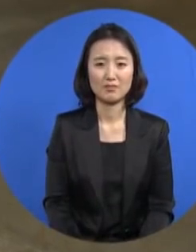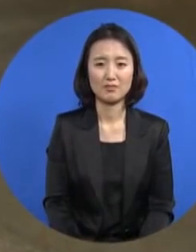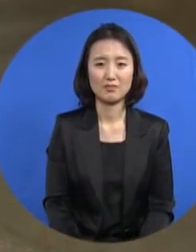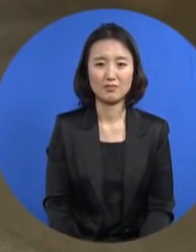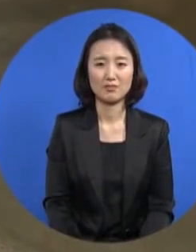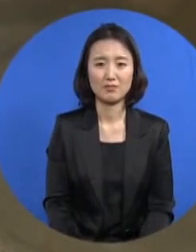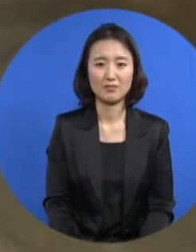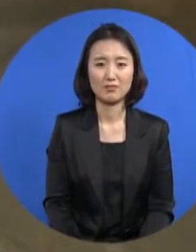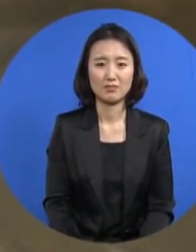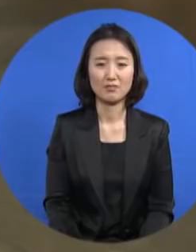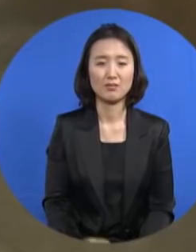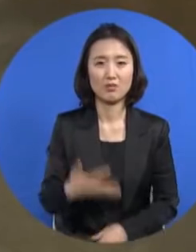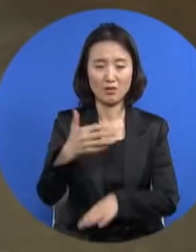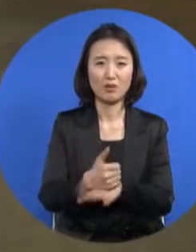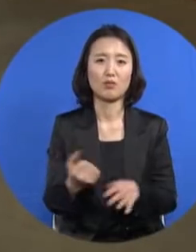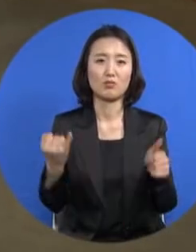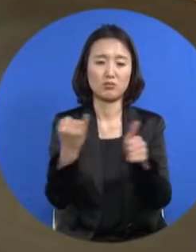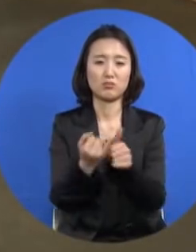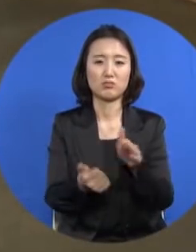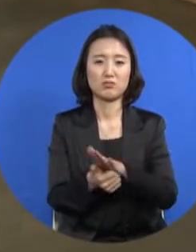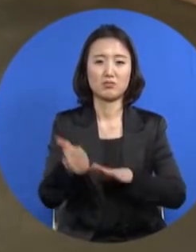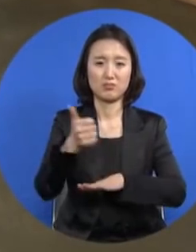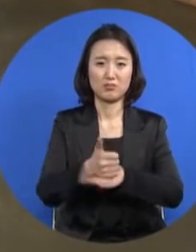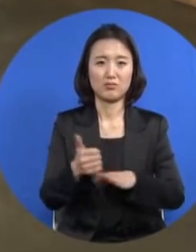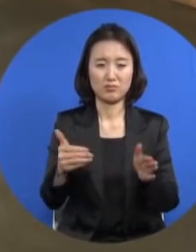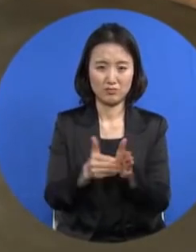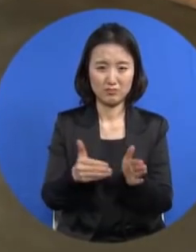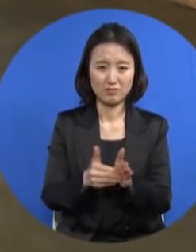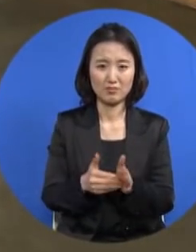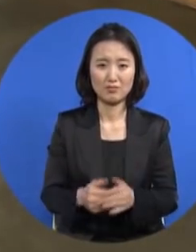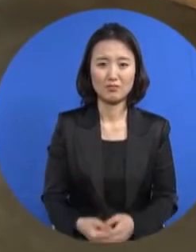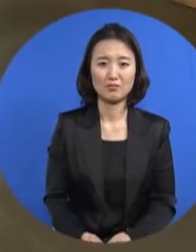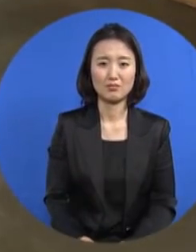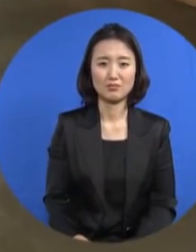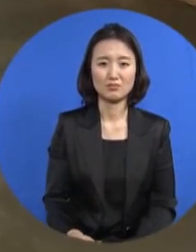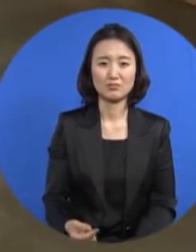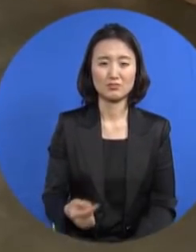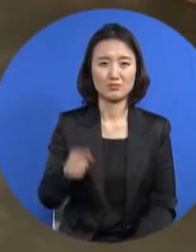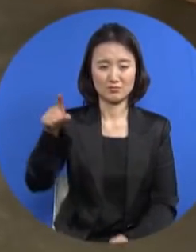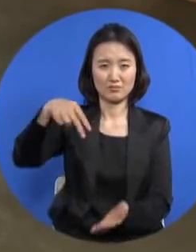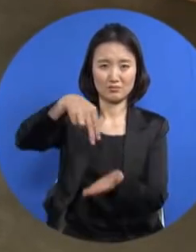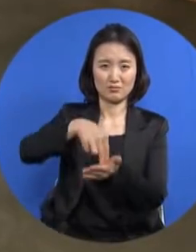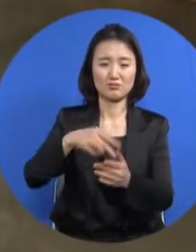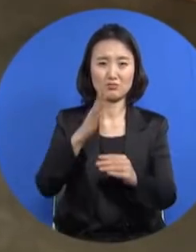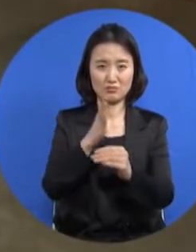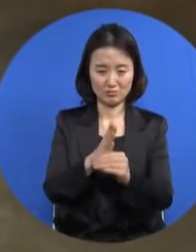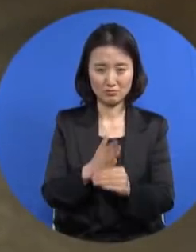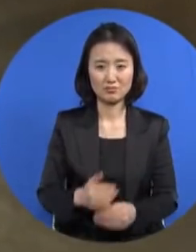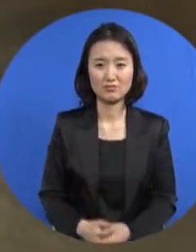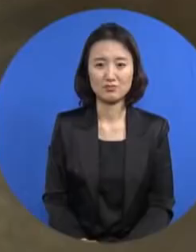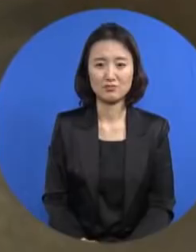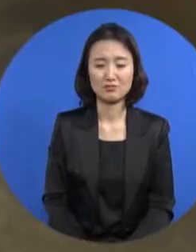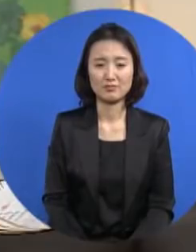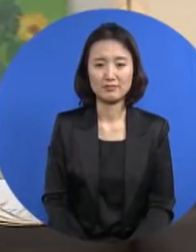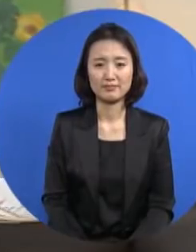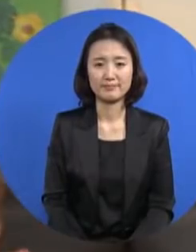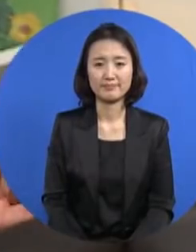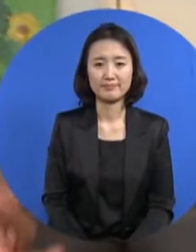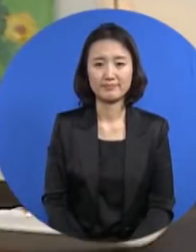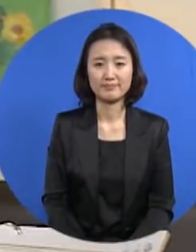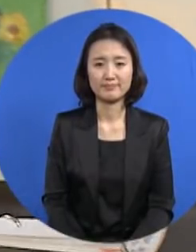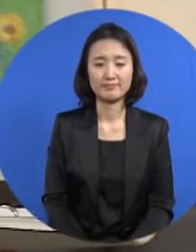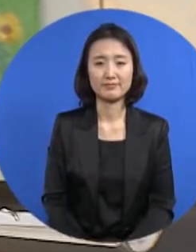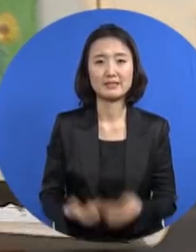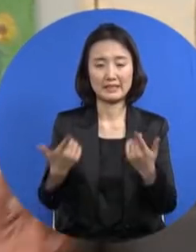그런 사람을 만나서 결혼했어요. 저기 지금 뒤에 와 계시는데요. 근데 이 사람하고 제가